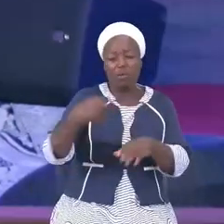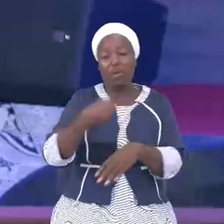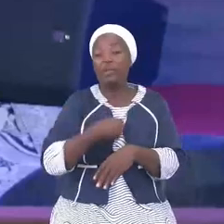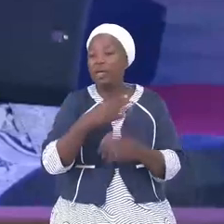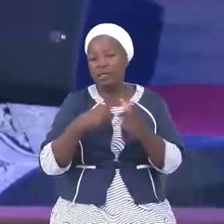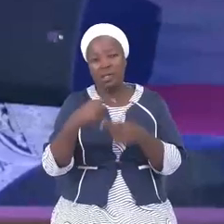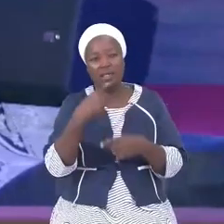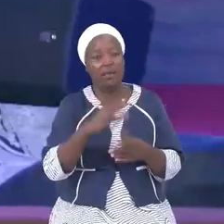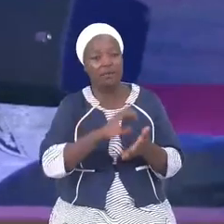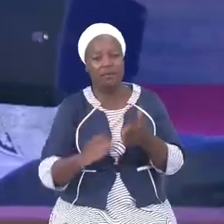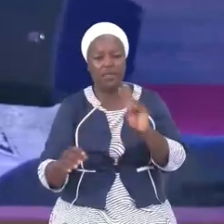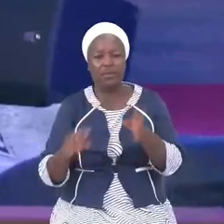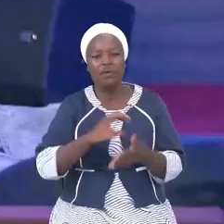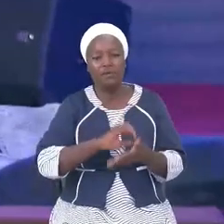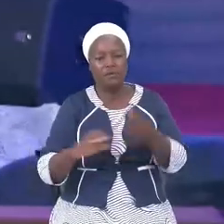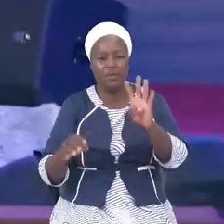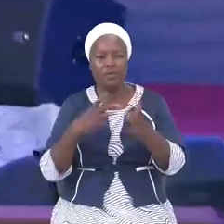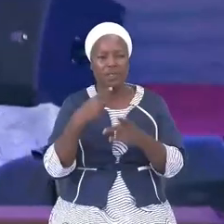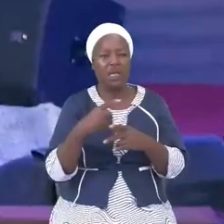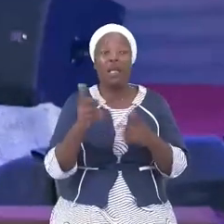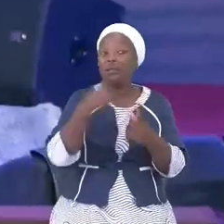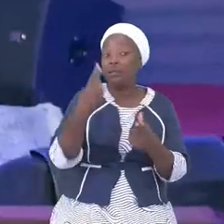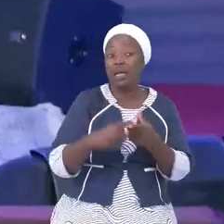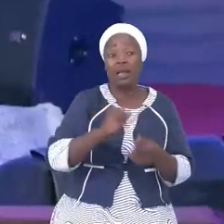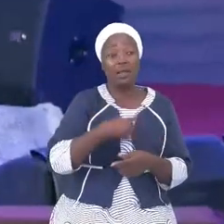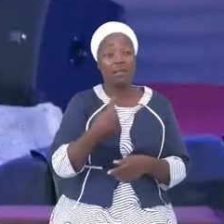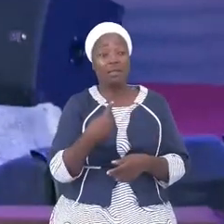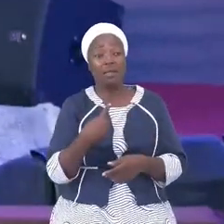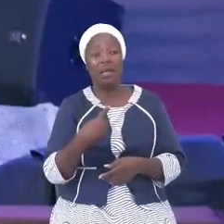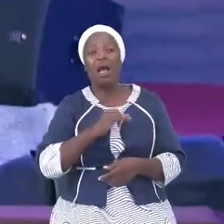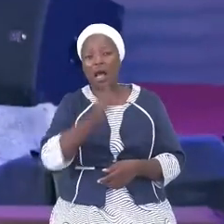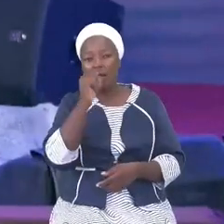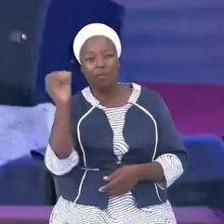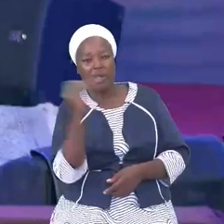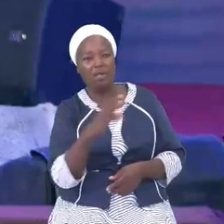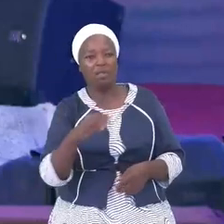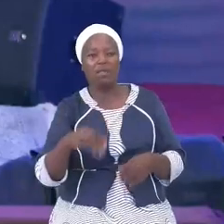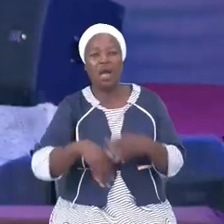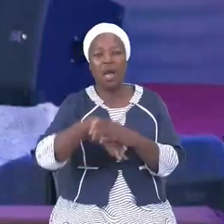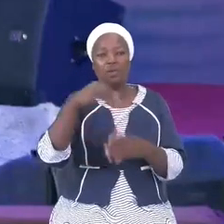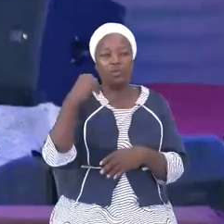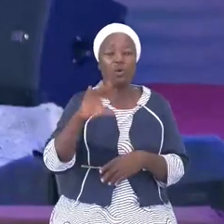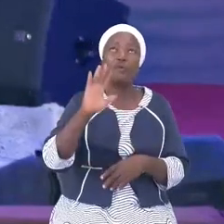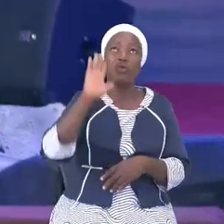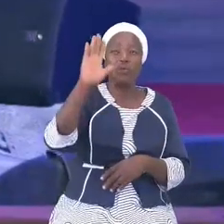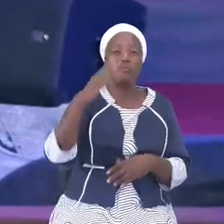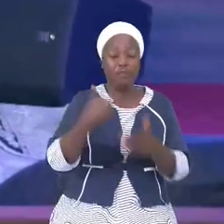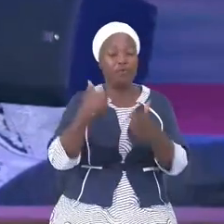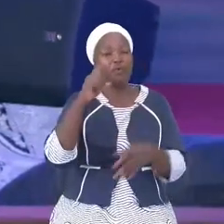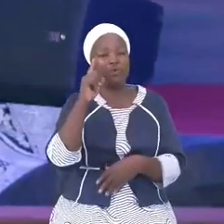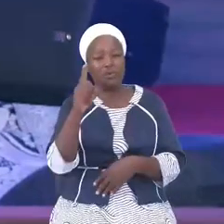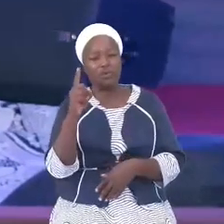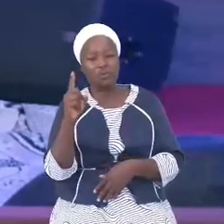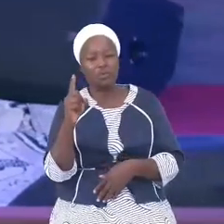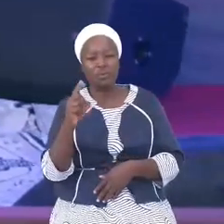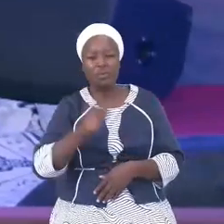Verset 5, je disais, je suis chassé loin de ton regard. Je suis chassé